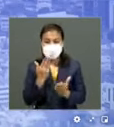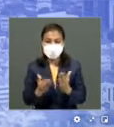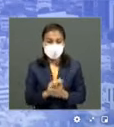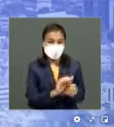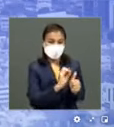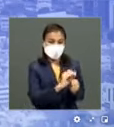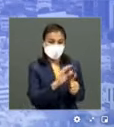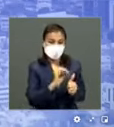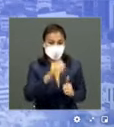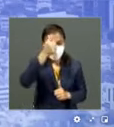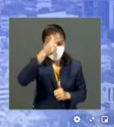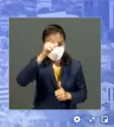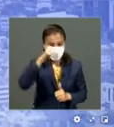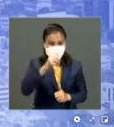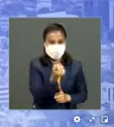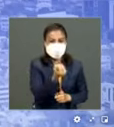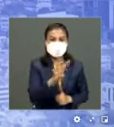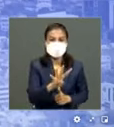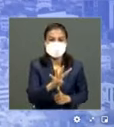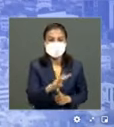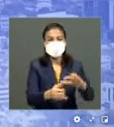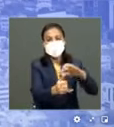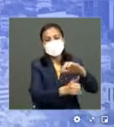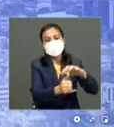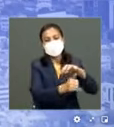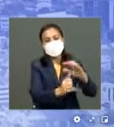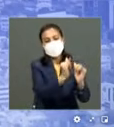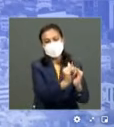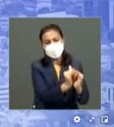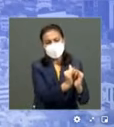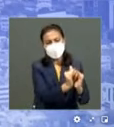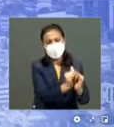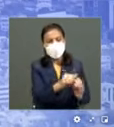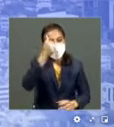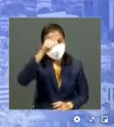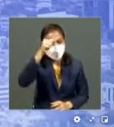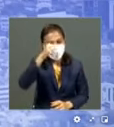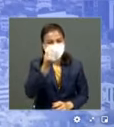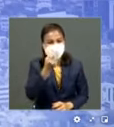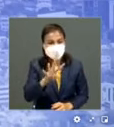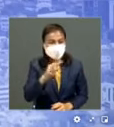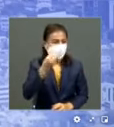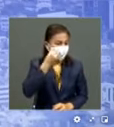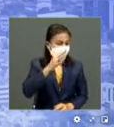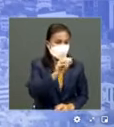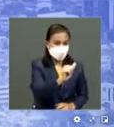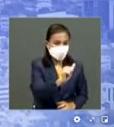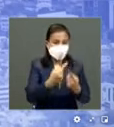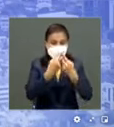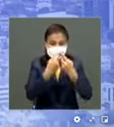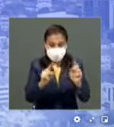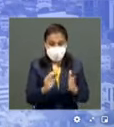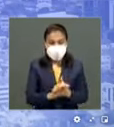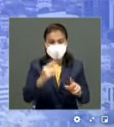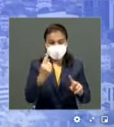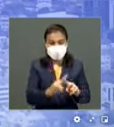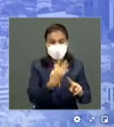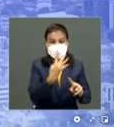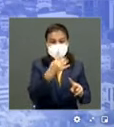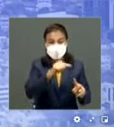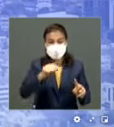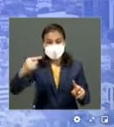ะคือ14วันเขาก็จะได้รับอนุญาตให้กลับบ้านได้แต่อย่างไรก็ตามเนี่ยนะคะในช่วงเมษายนถึงพฤษภาคมที่